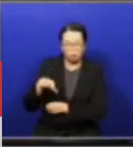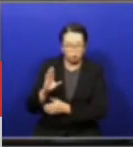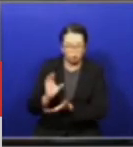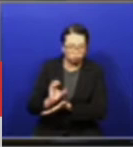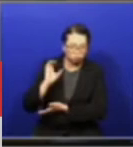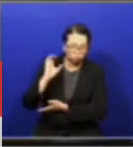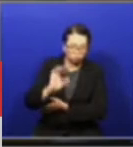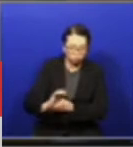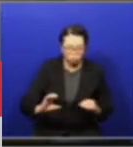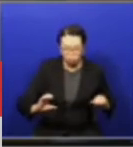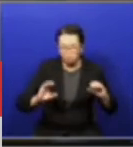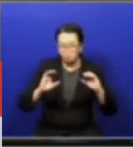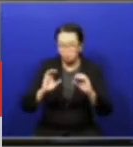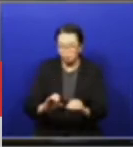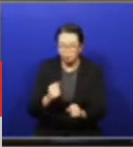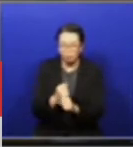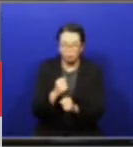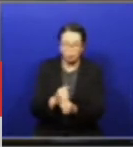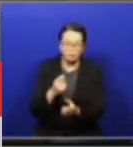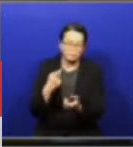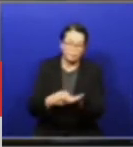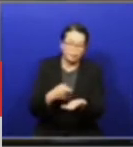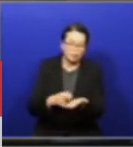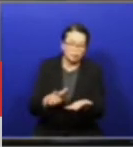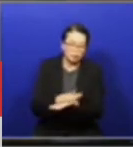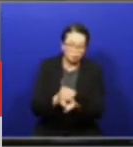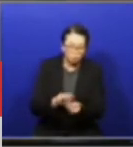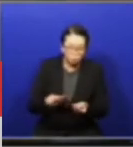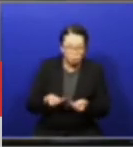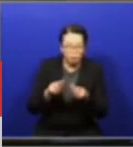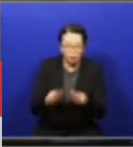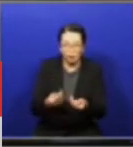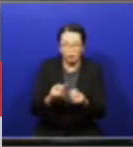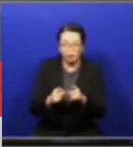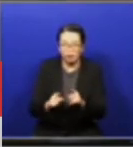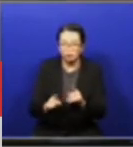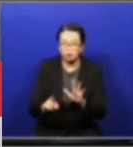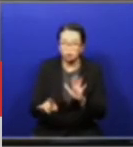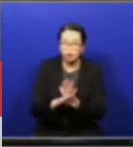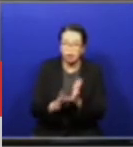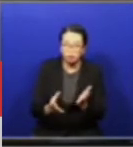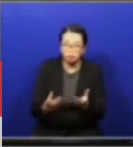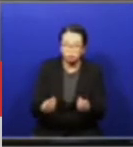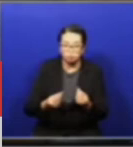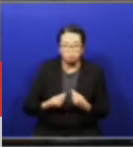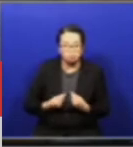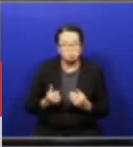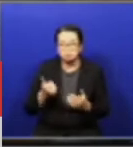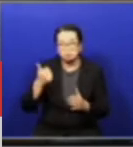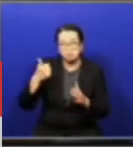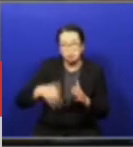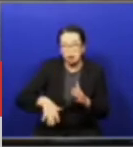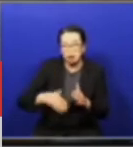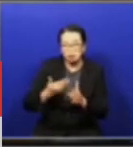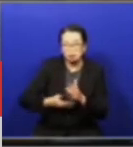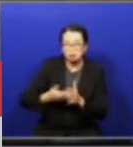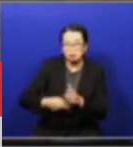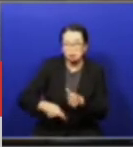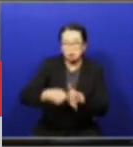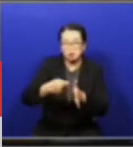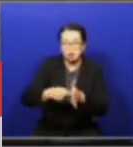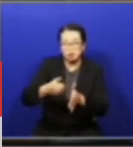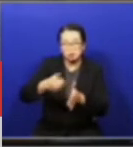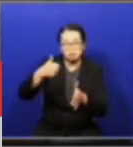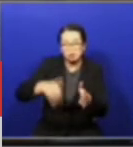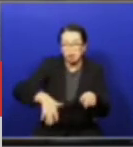เนี่ยเขาสร้างชาติสร้างแผ่นดินแต่ไม่ได้ครับผมถามในที่ประชุมเมื่อสัปดา